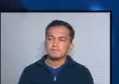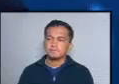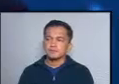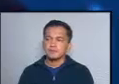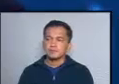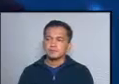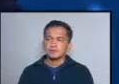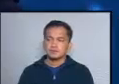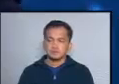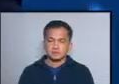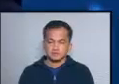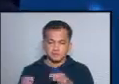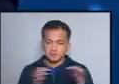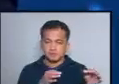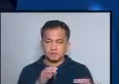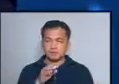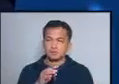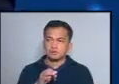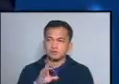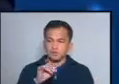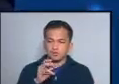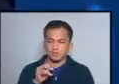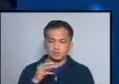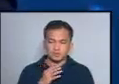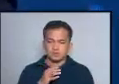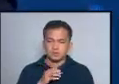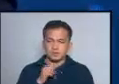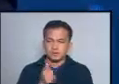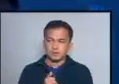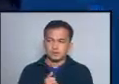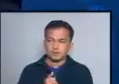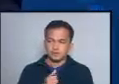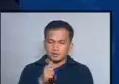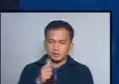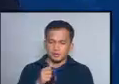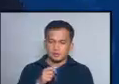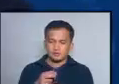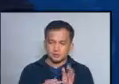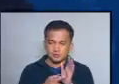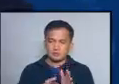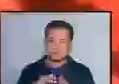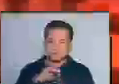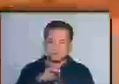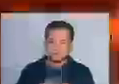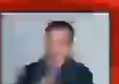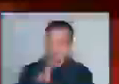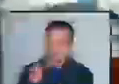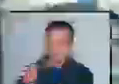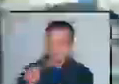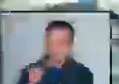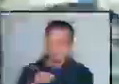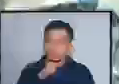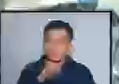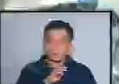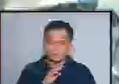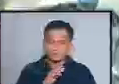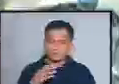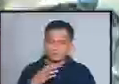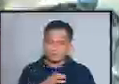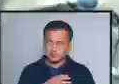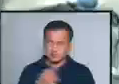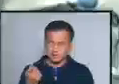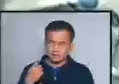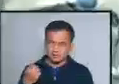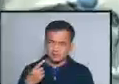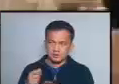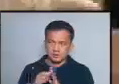Pinagpaliban muna ng Commission on Appointments ang kumpirmasyon ng kinatawan ng Pilipinas sa United Nations. Hindi raw kontento ang mga mambabata sa mga naging sagot sa